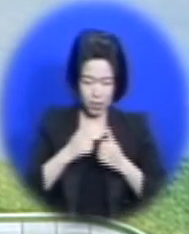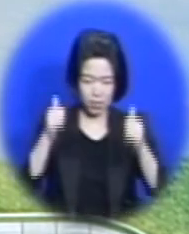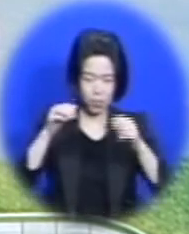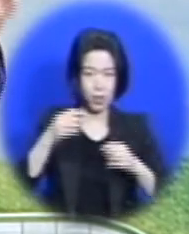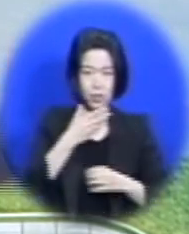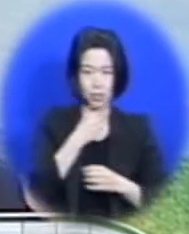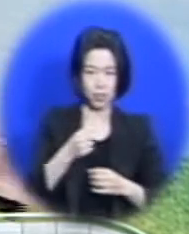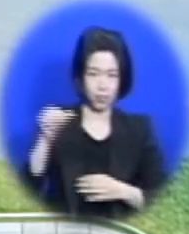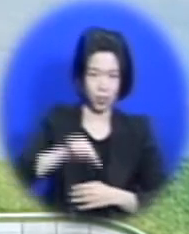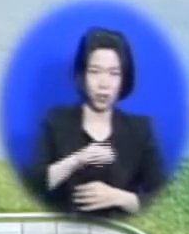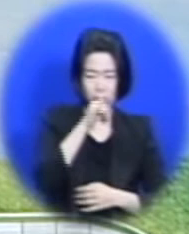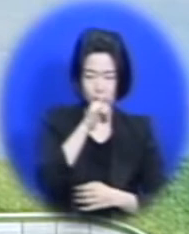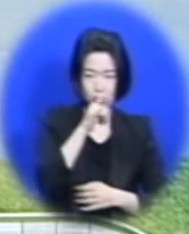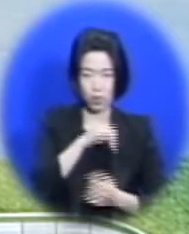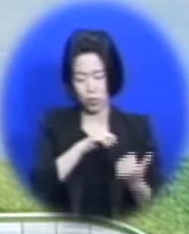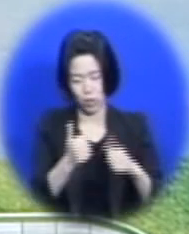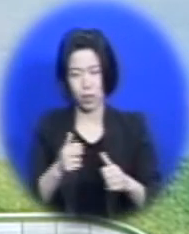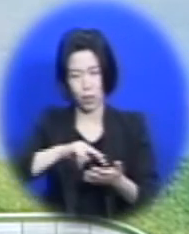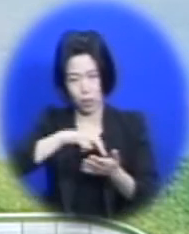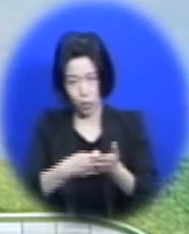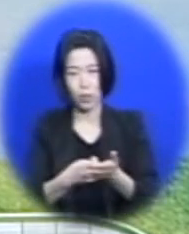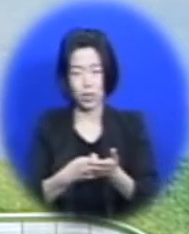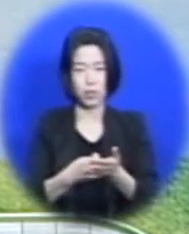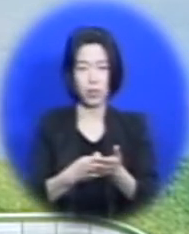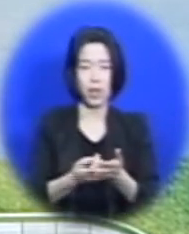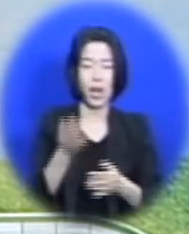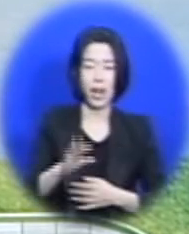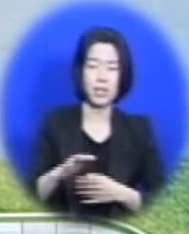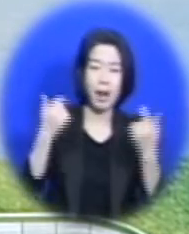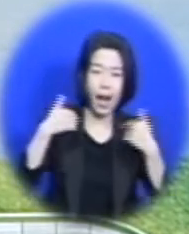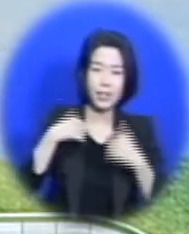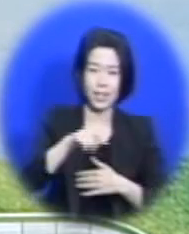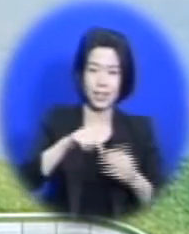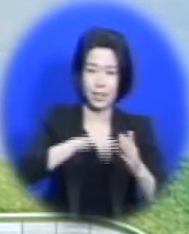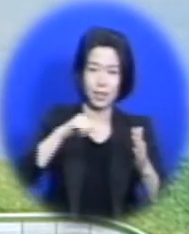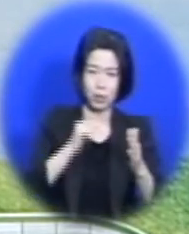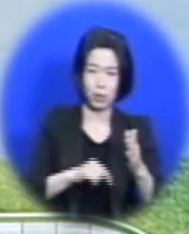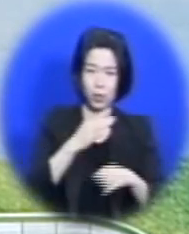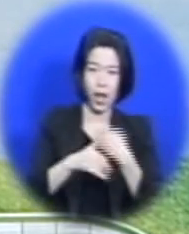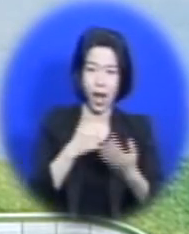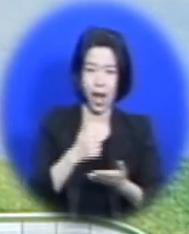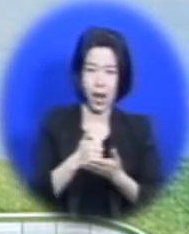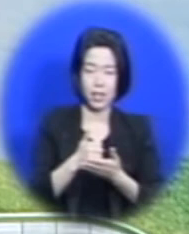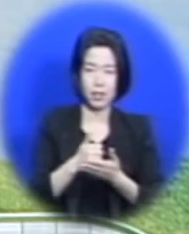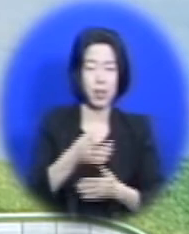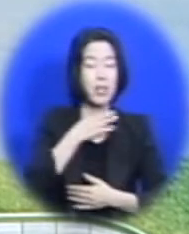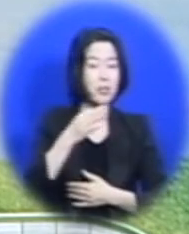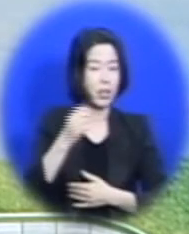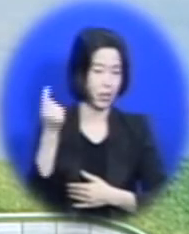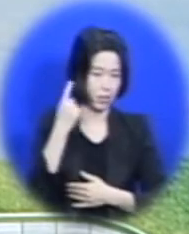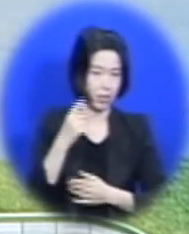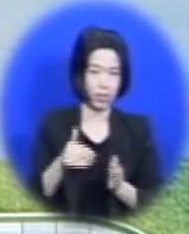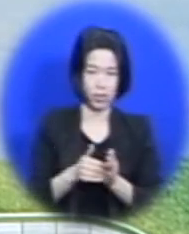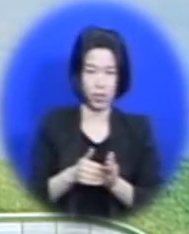막 죽겠다고 완전히 꼬꾸라지기도 하고 그러나 항상 그 속에 하나님의 음성을